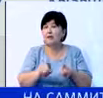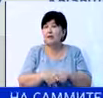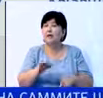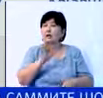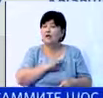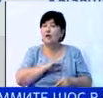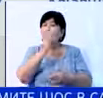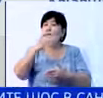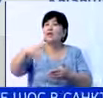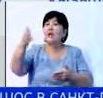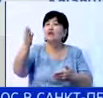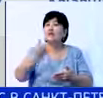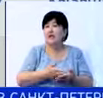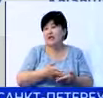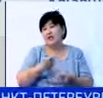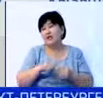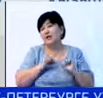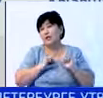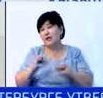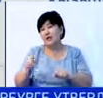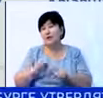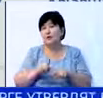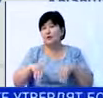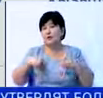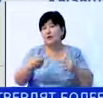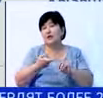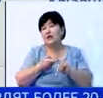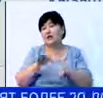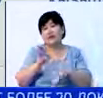предотвращения и предохранения от передачи коронавирусной инфекции.